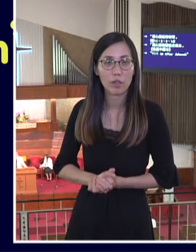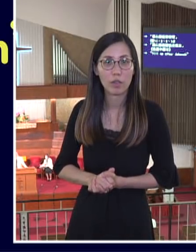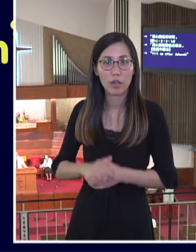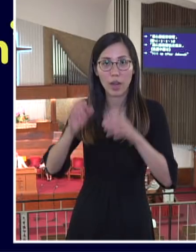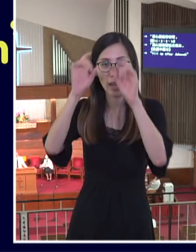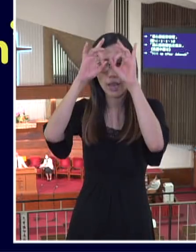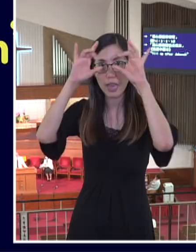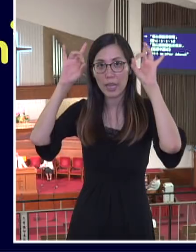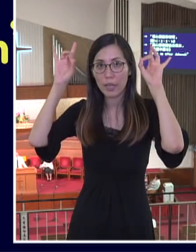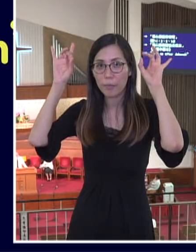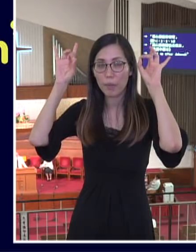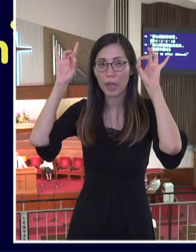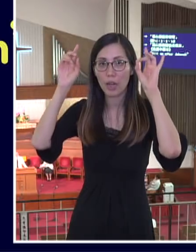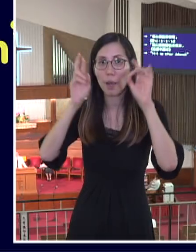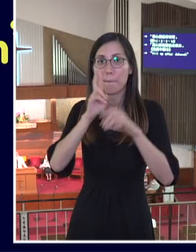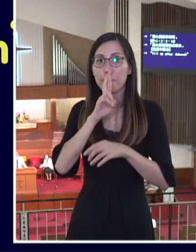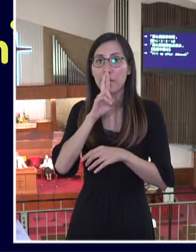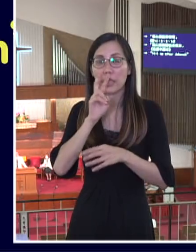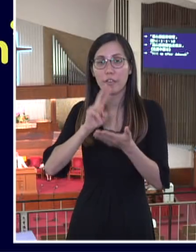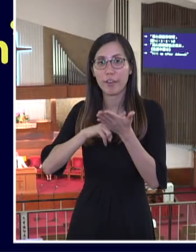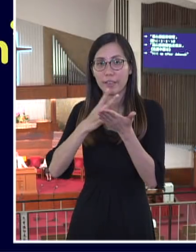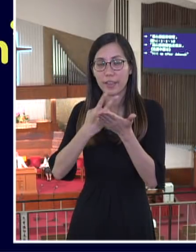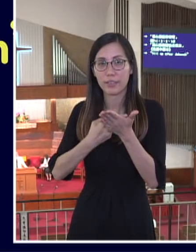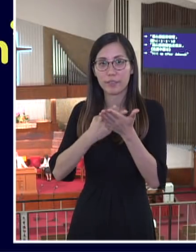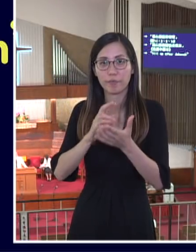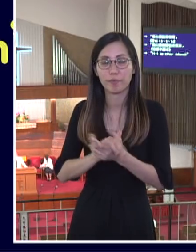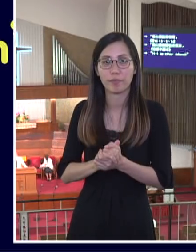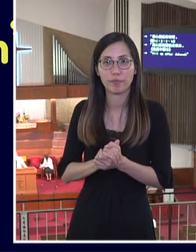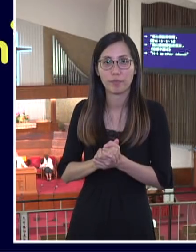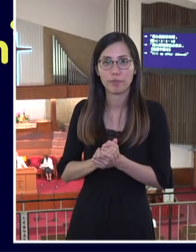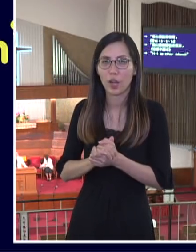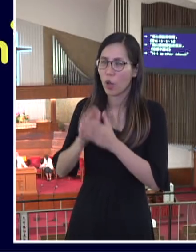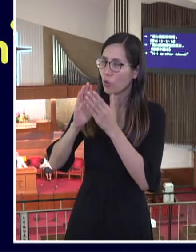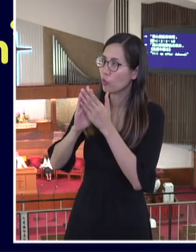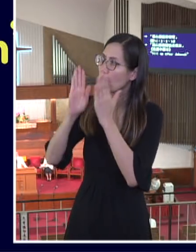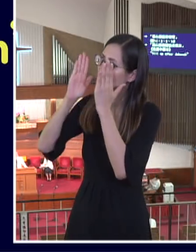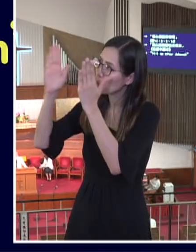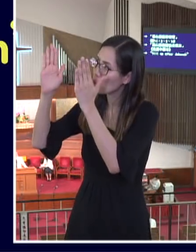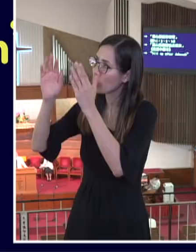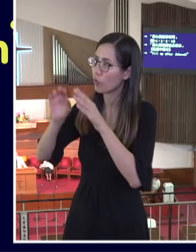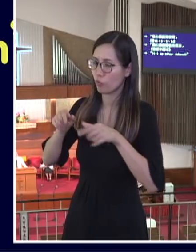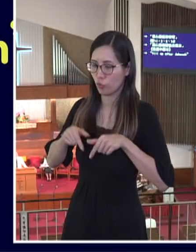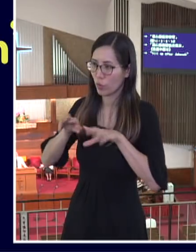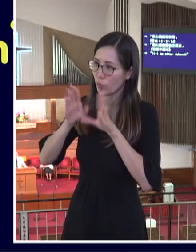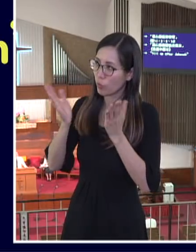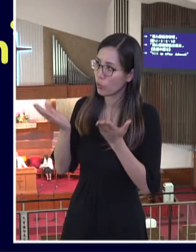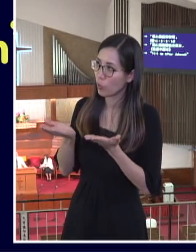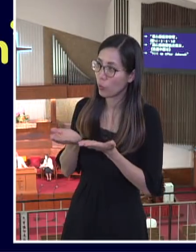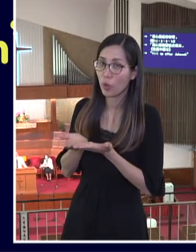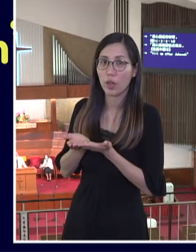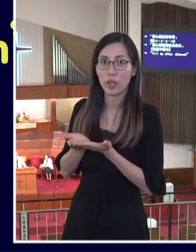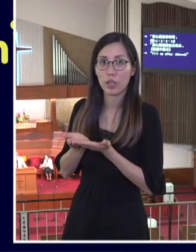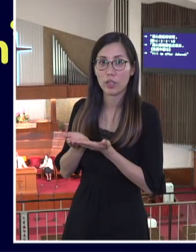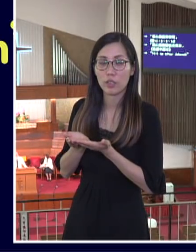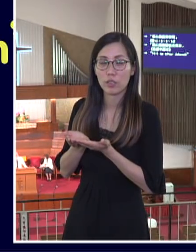就是翻译这个无论是专心好是满心满怀好呢，其实